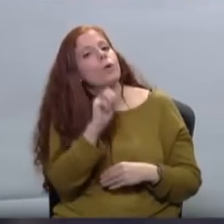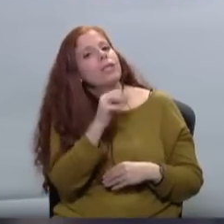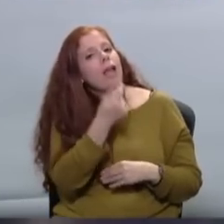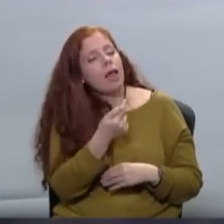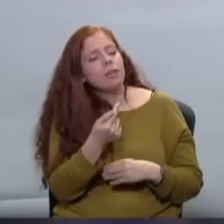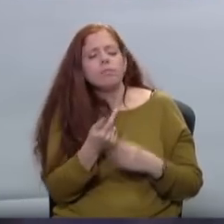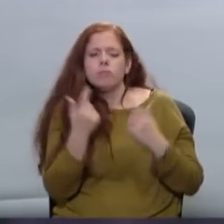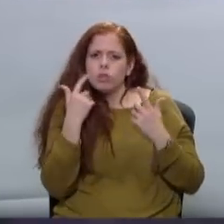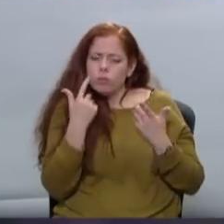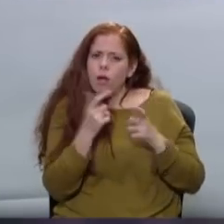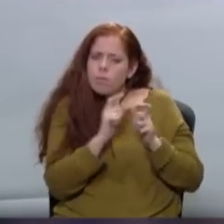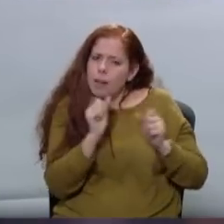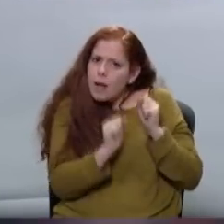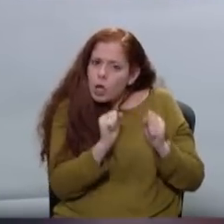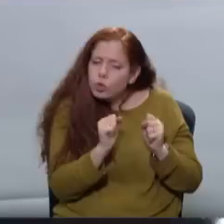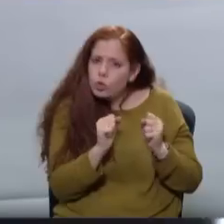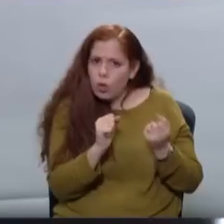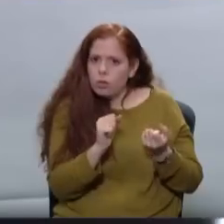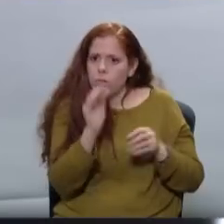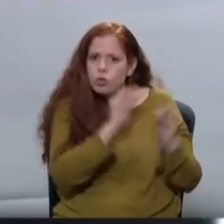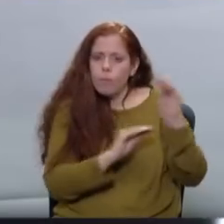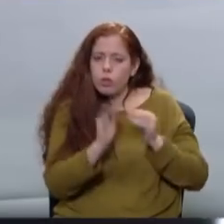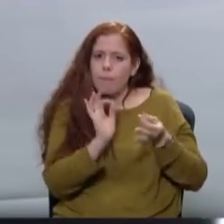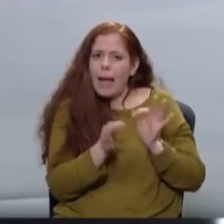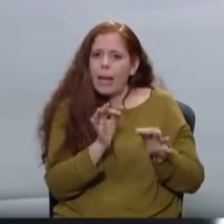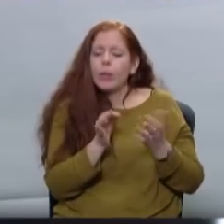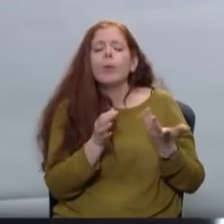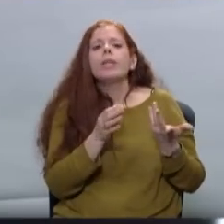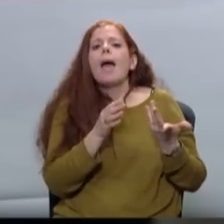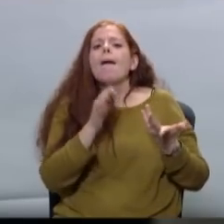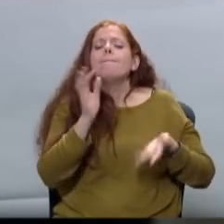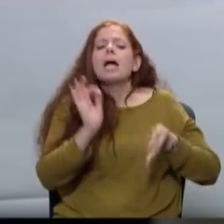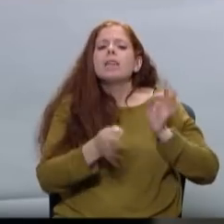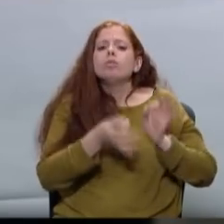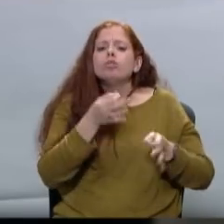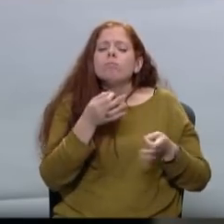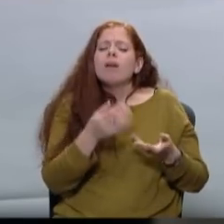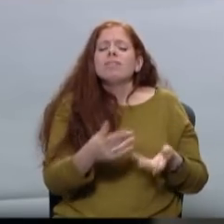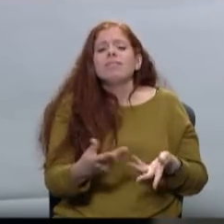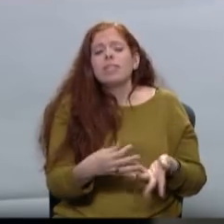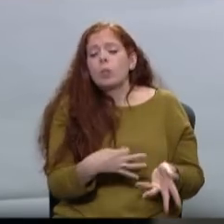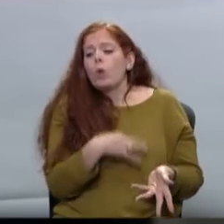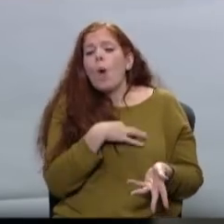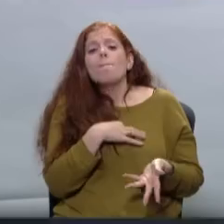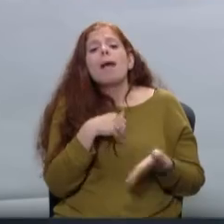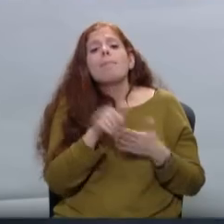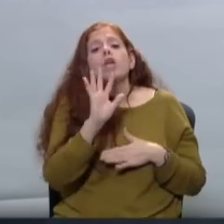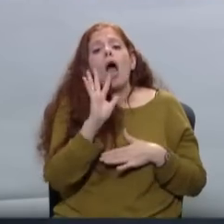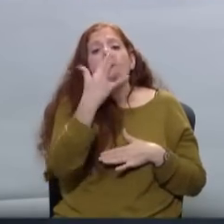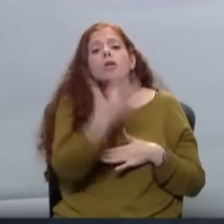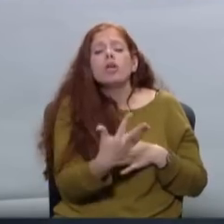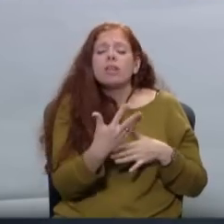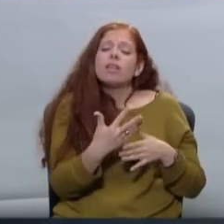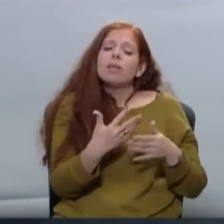תשמע, מילים חריפות מאוד משתמשת בהם הפרקליטות. בית המשפט נפל קורבן במשך 5 שנים למסכת